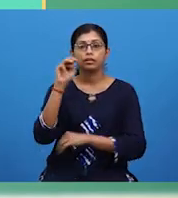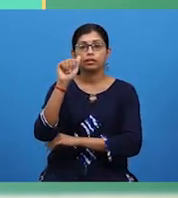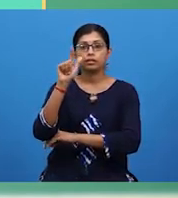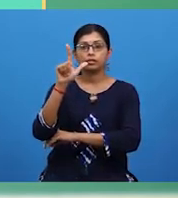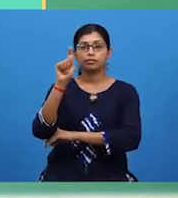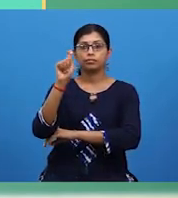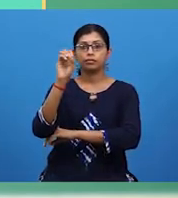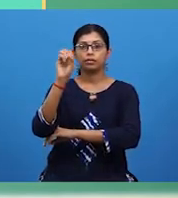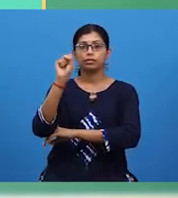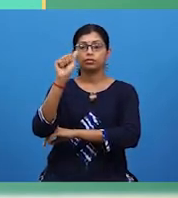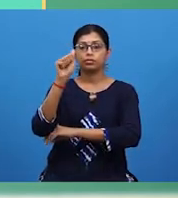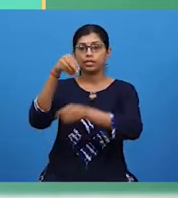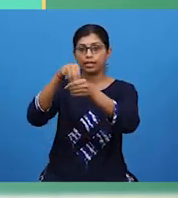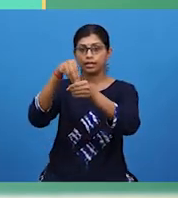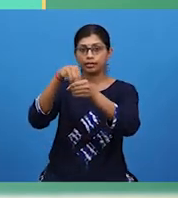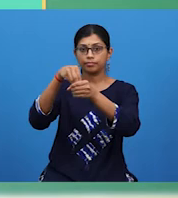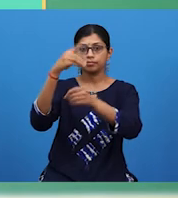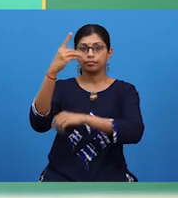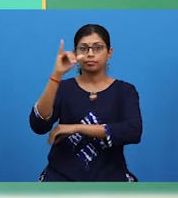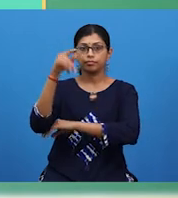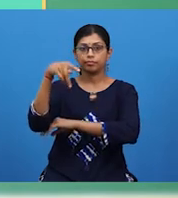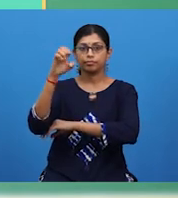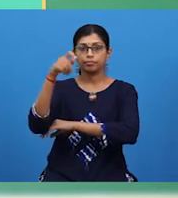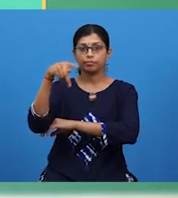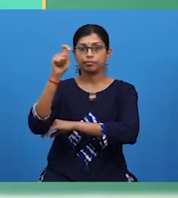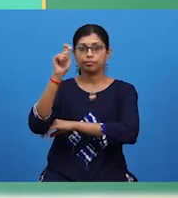maltase, protease dan lipase.